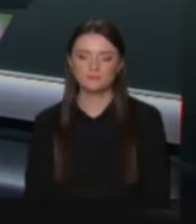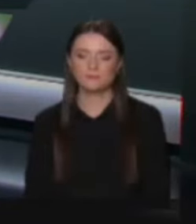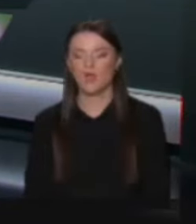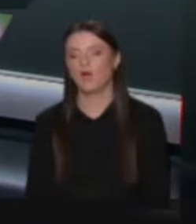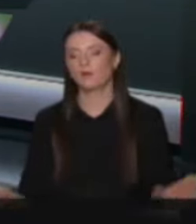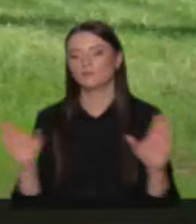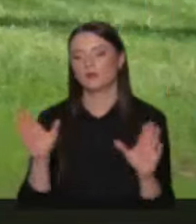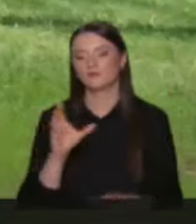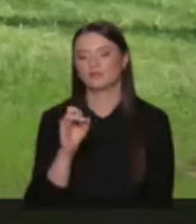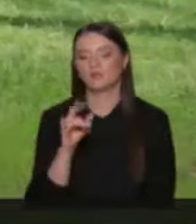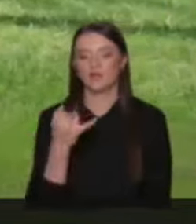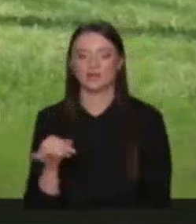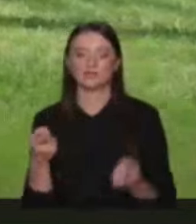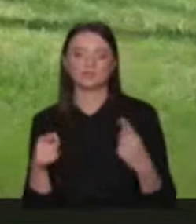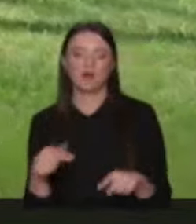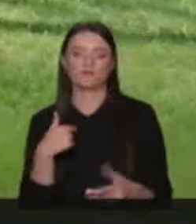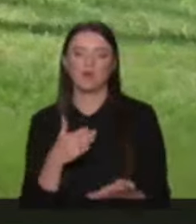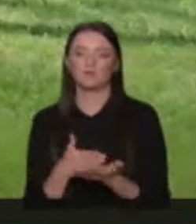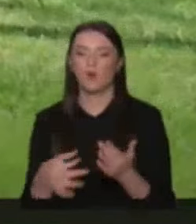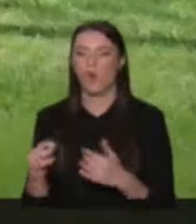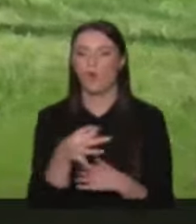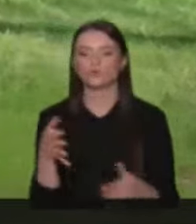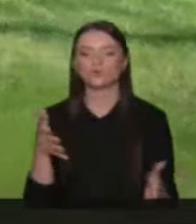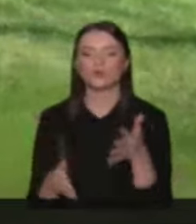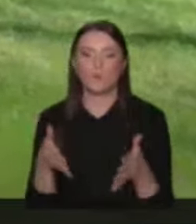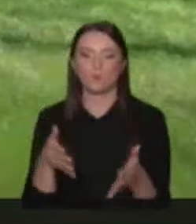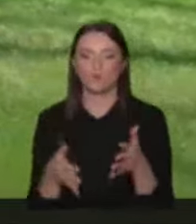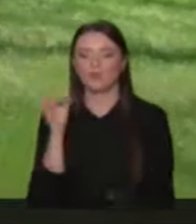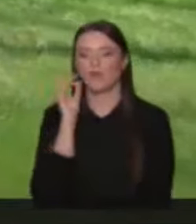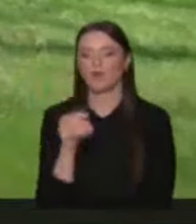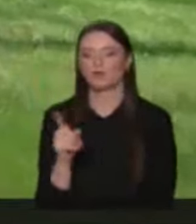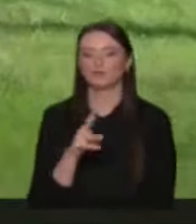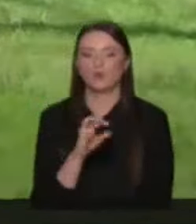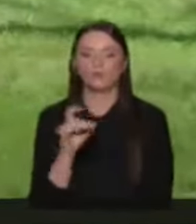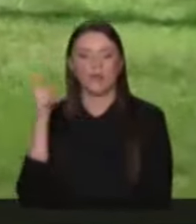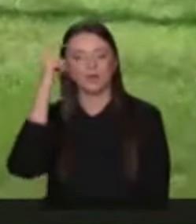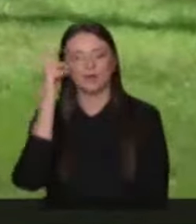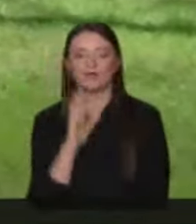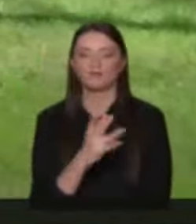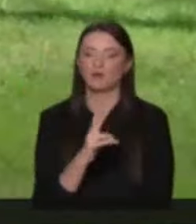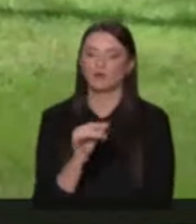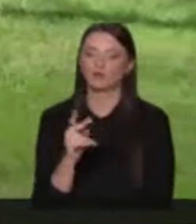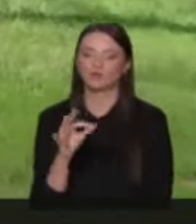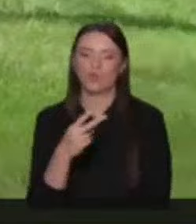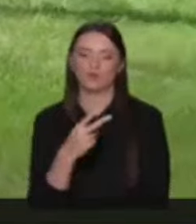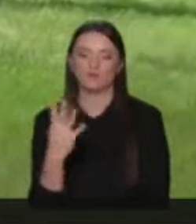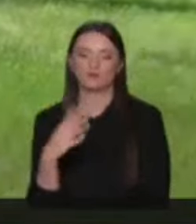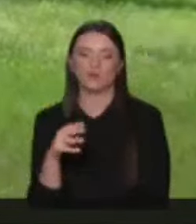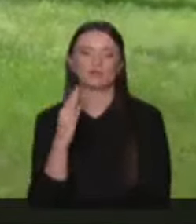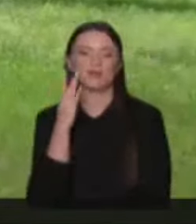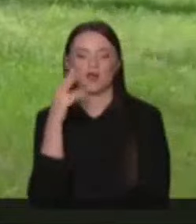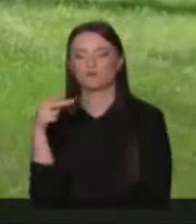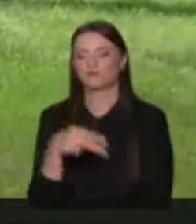Привіт, Сергію. Справді, я перебуваю на острові Оболонському. Нагадаю, що мер Києва Віталій Кличко 24